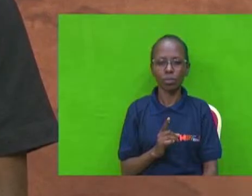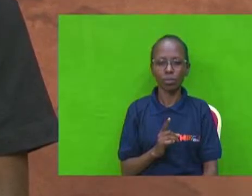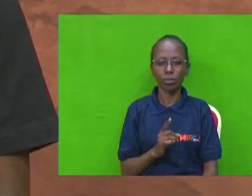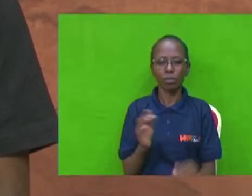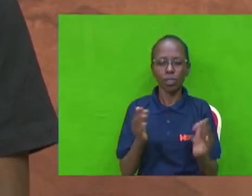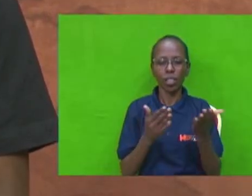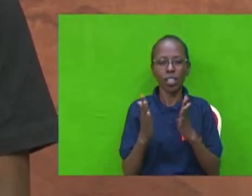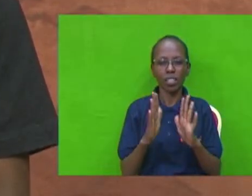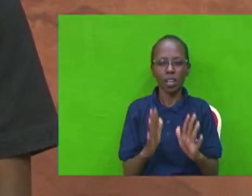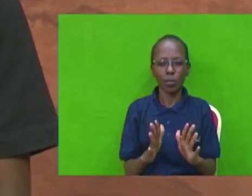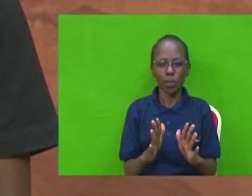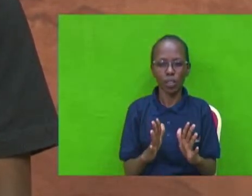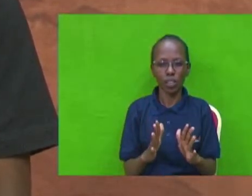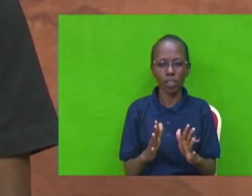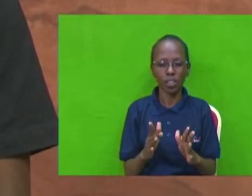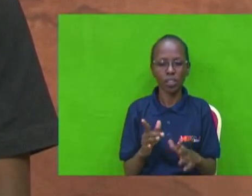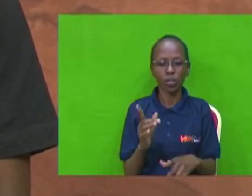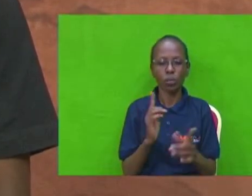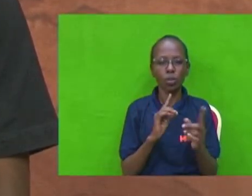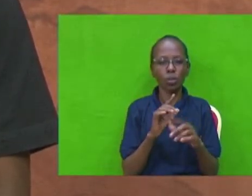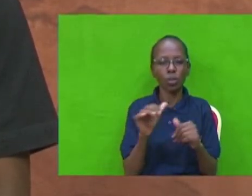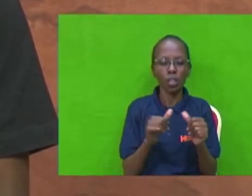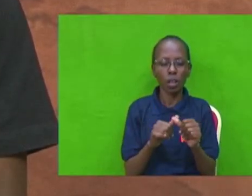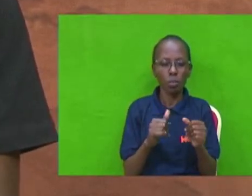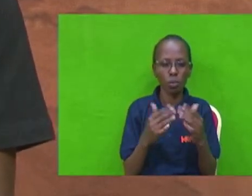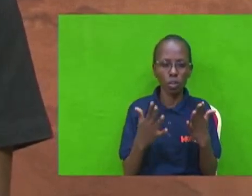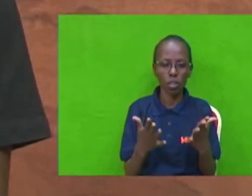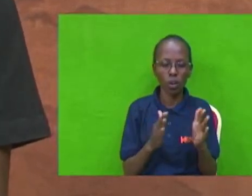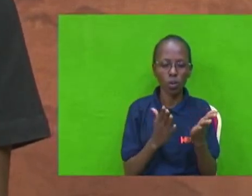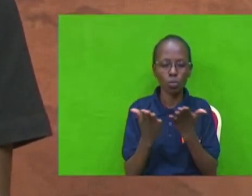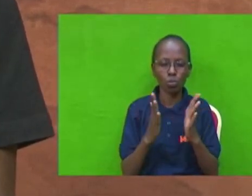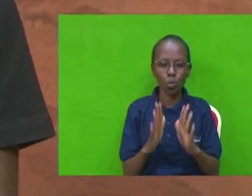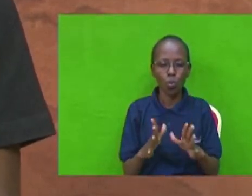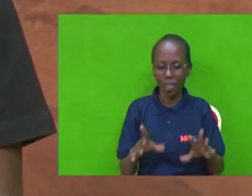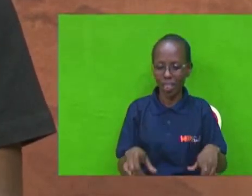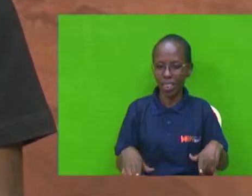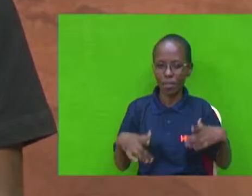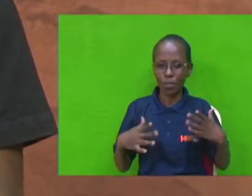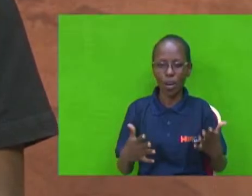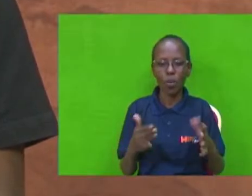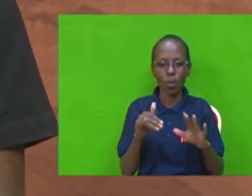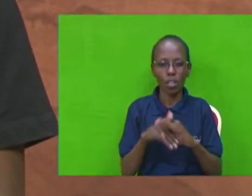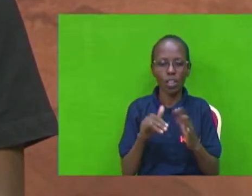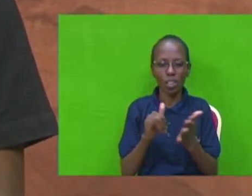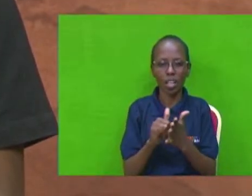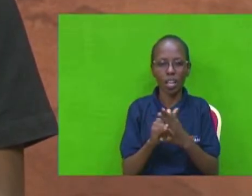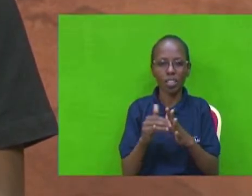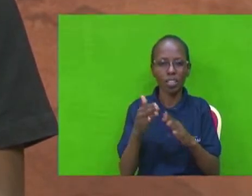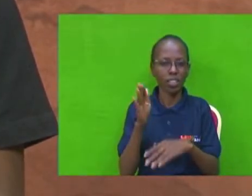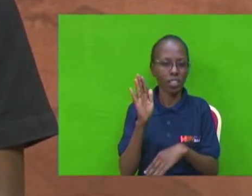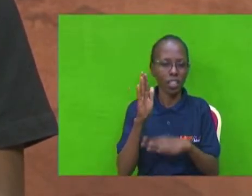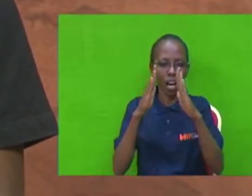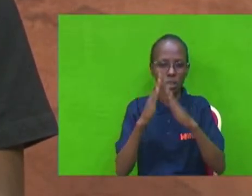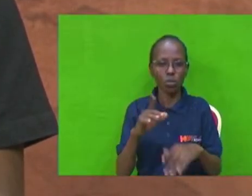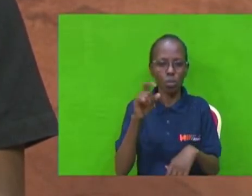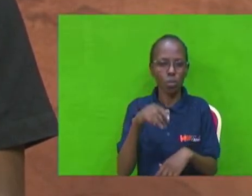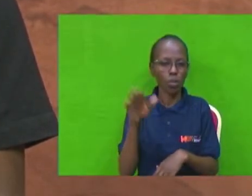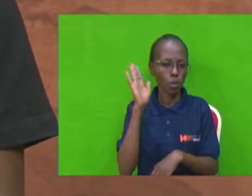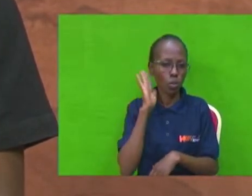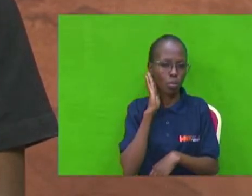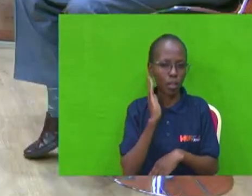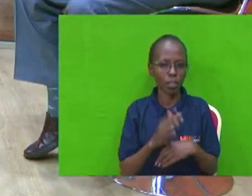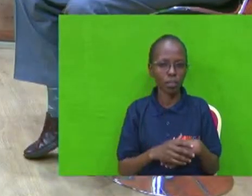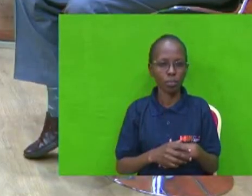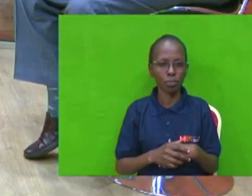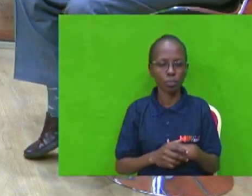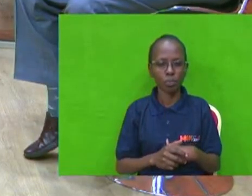mtumwa. Bwana tunamzungumzia si kitabu. Sasa mtumwa anastahili kuishi vipi katika hiyo boma? Anafaa kutii yule bwana wake. Aha. Yeah. Asante